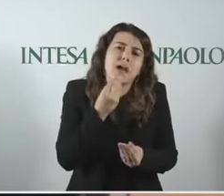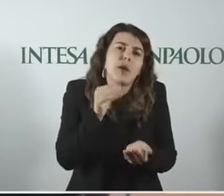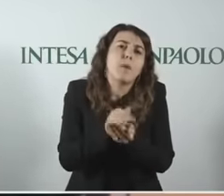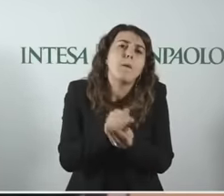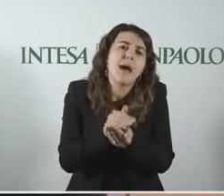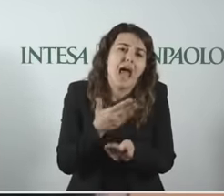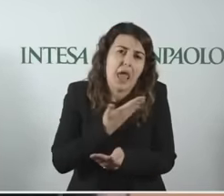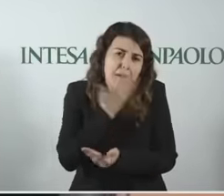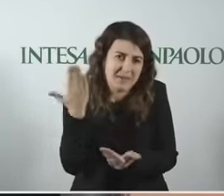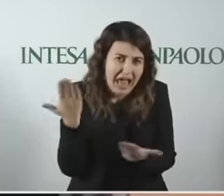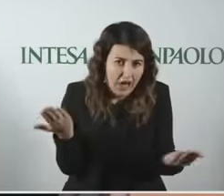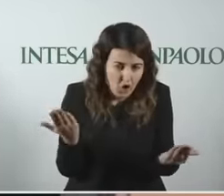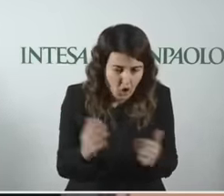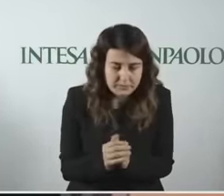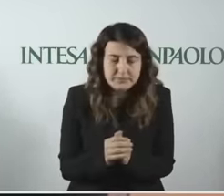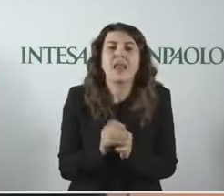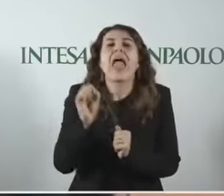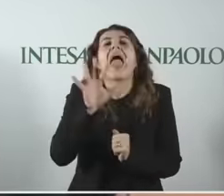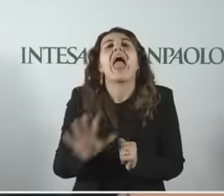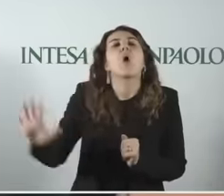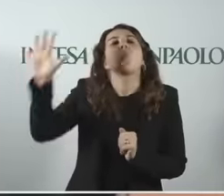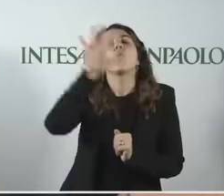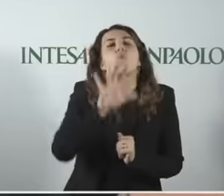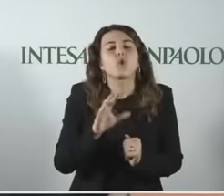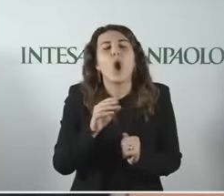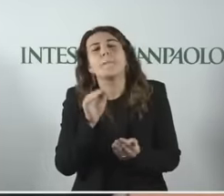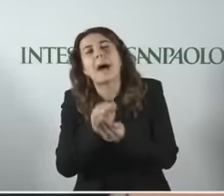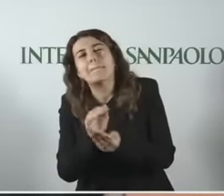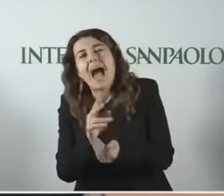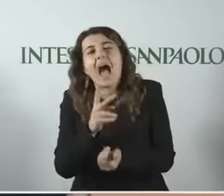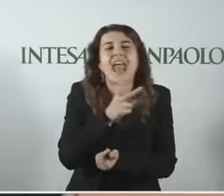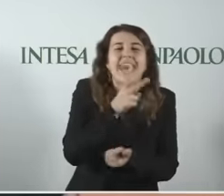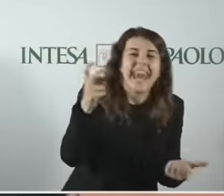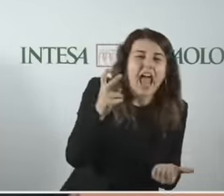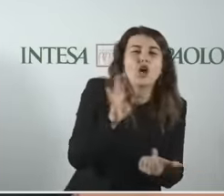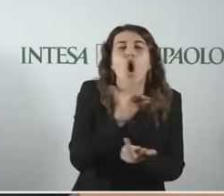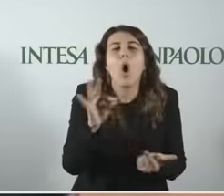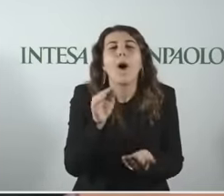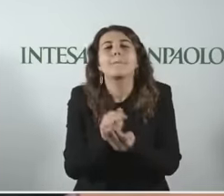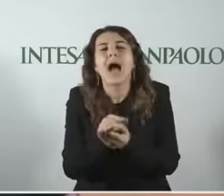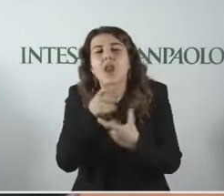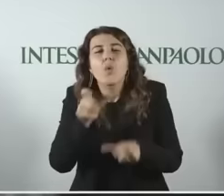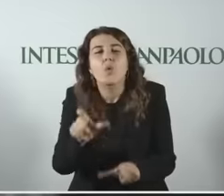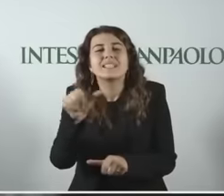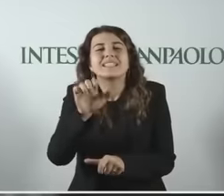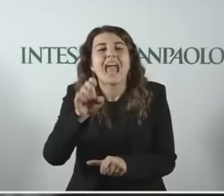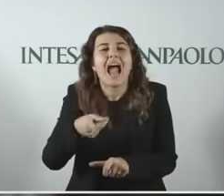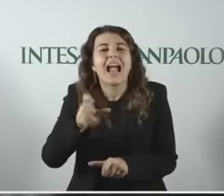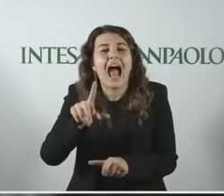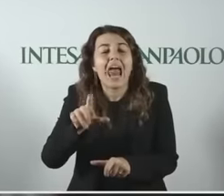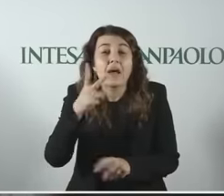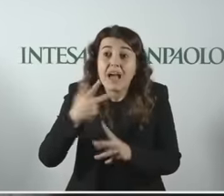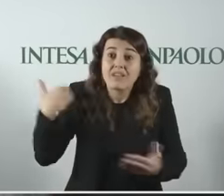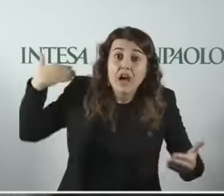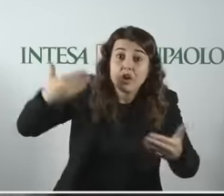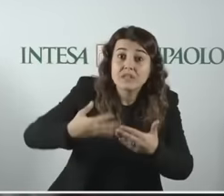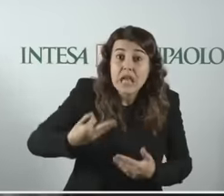bianco in altre parti d'Europa mangiano soprattutto Pane nero pane di segale va bene non è stato sempre così